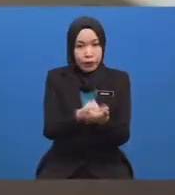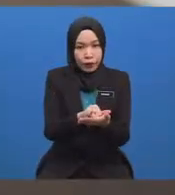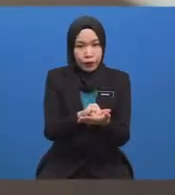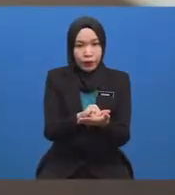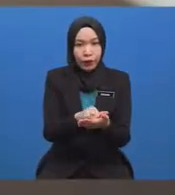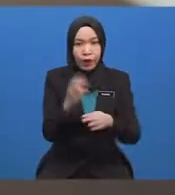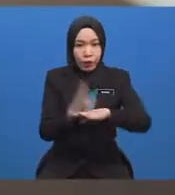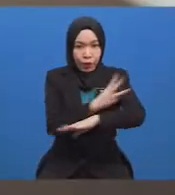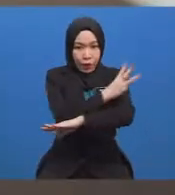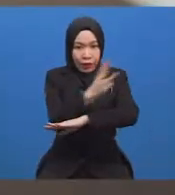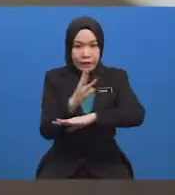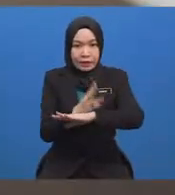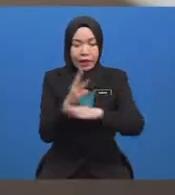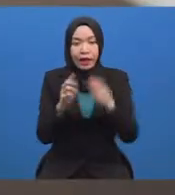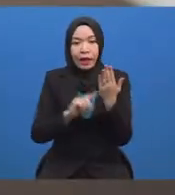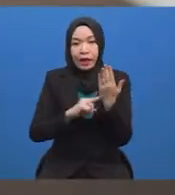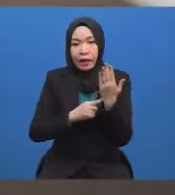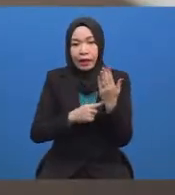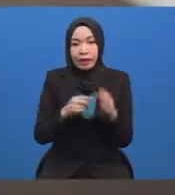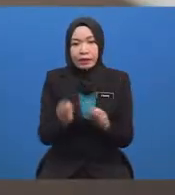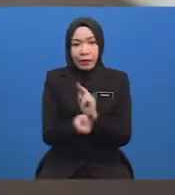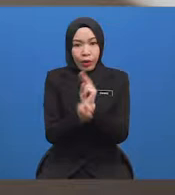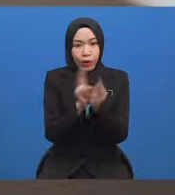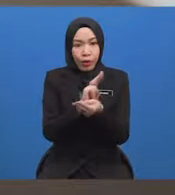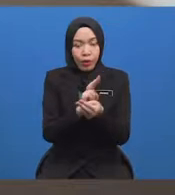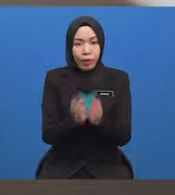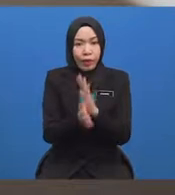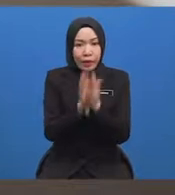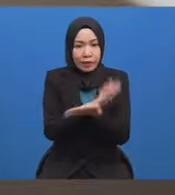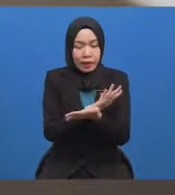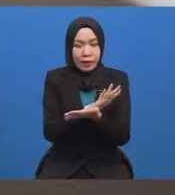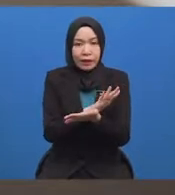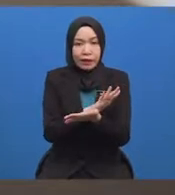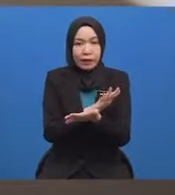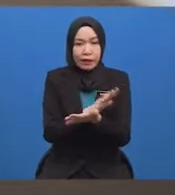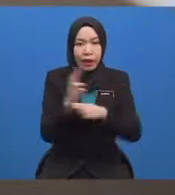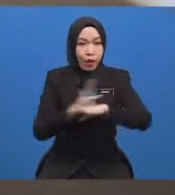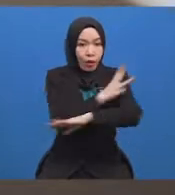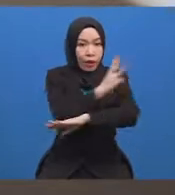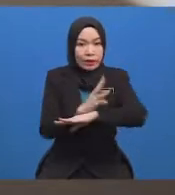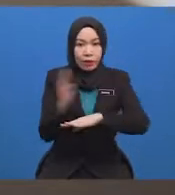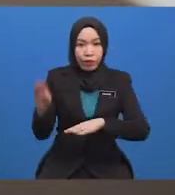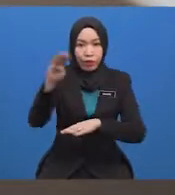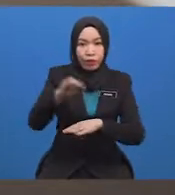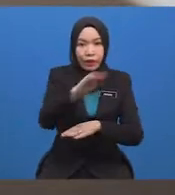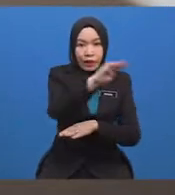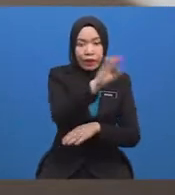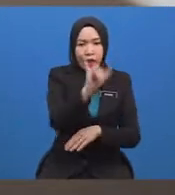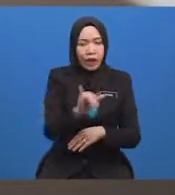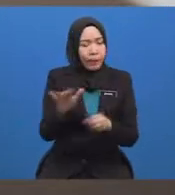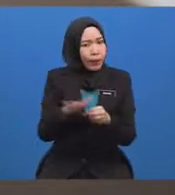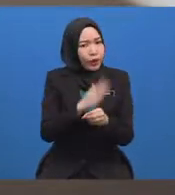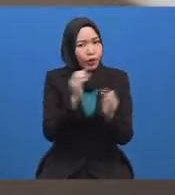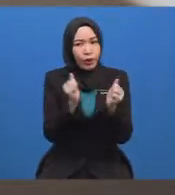kawasan itu terus berubah dari sebuah Kawasan Bukit yang penuh dengan tumbuh-tumbuhan